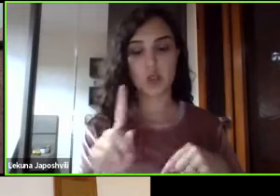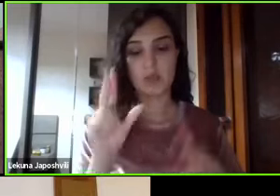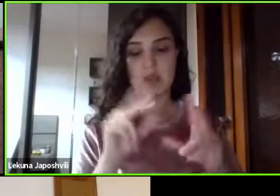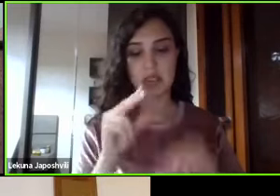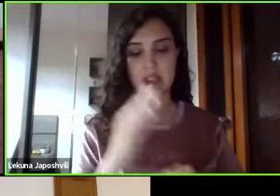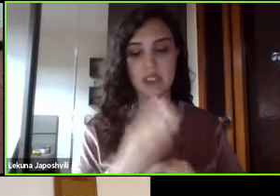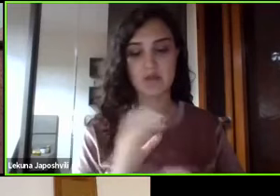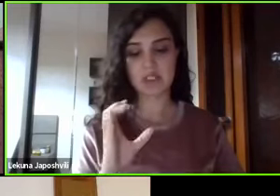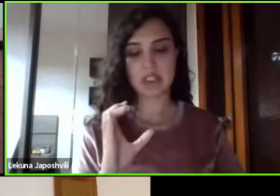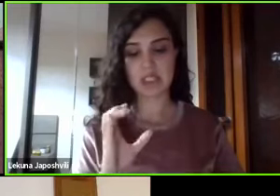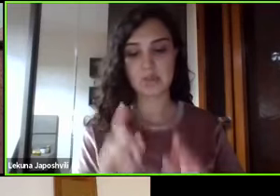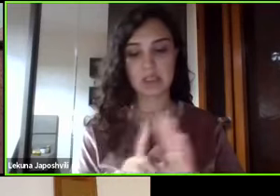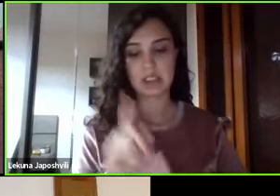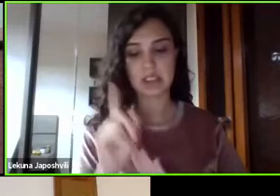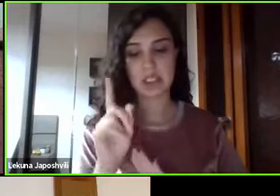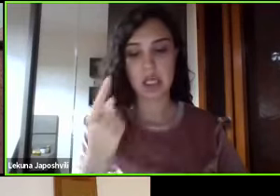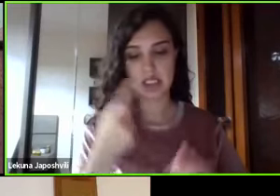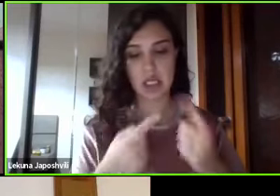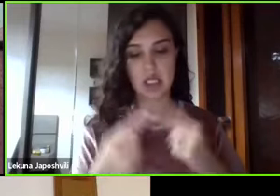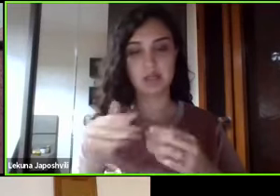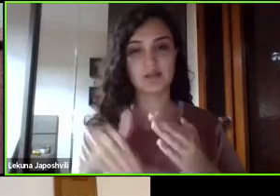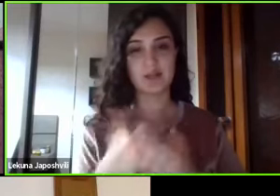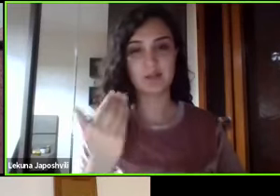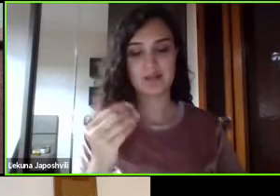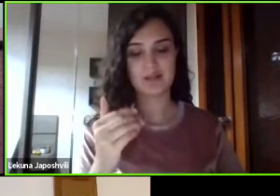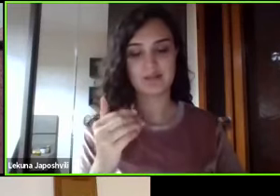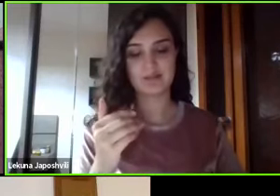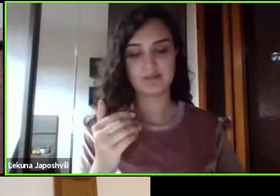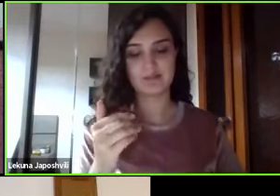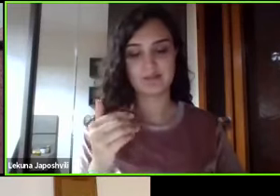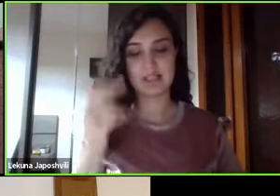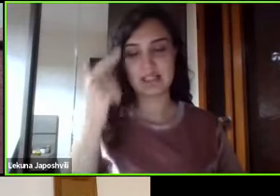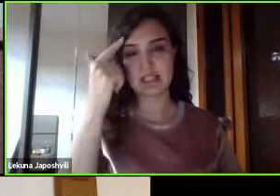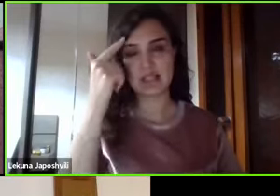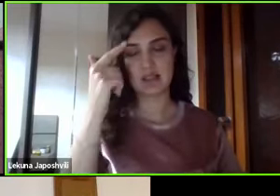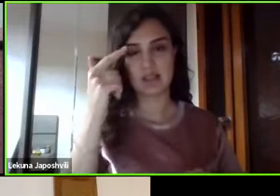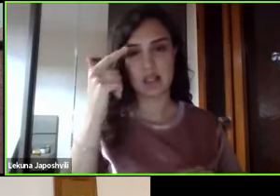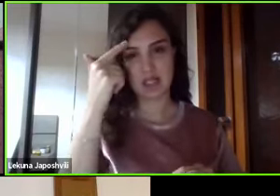რომ სექტემბრიდან განახლდება საგანმანათლებლო დაწესებულებებში